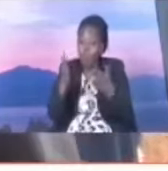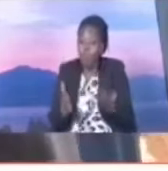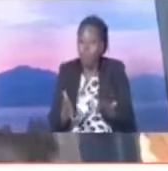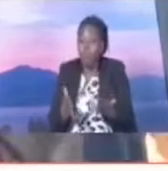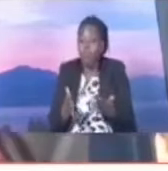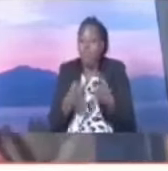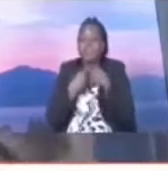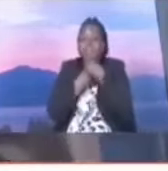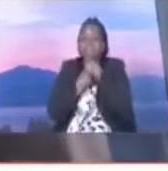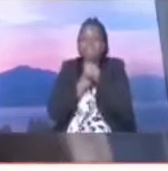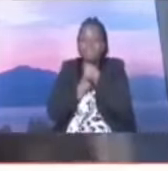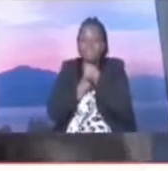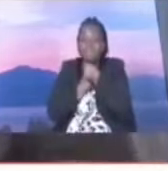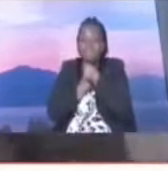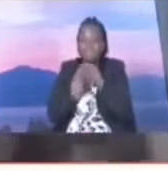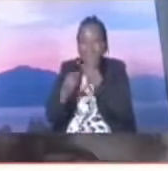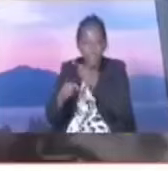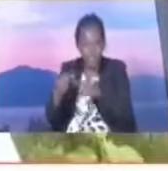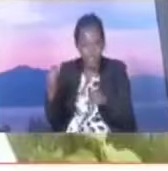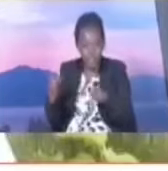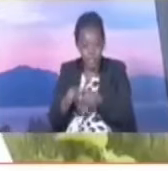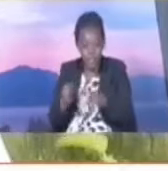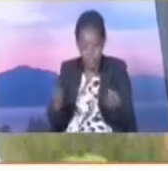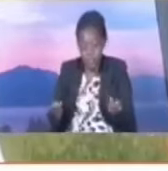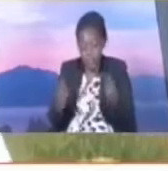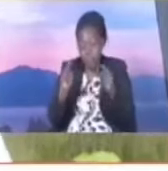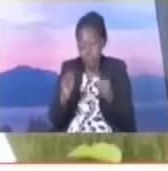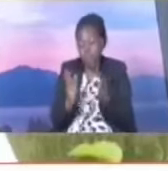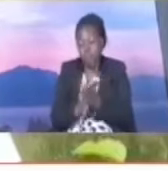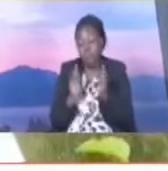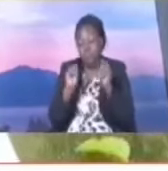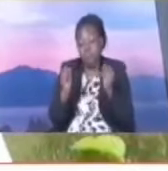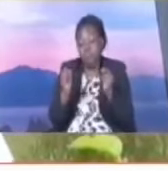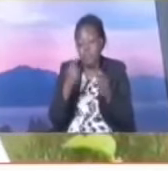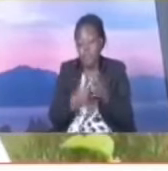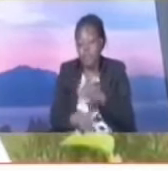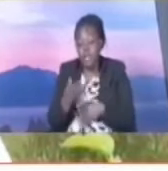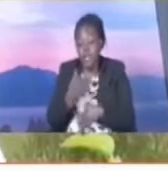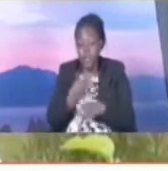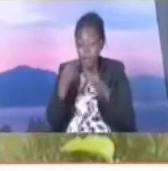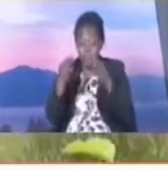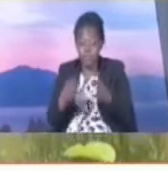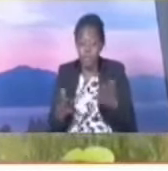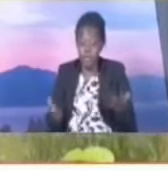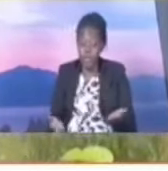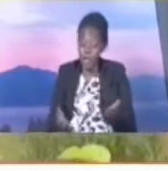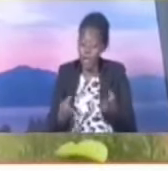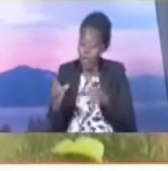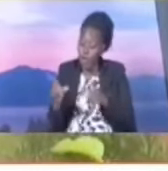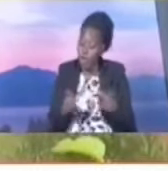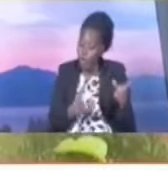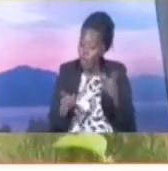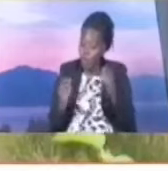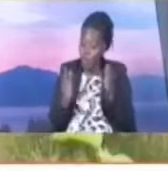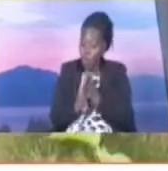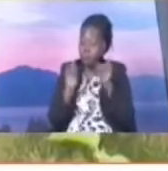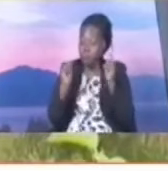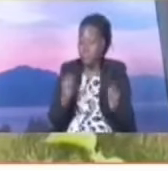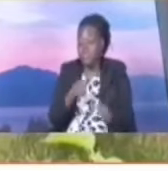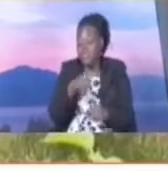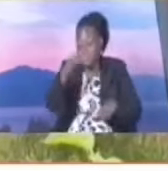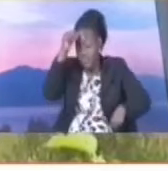okutuga okutugumbula ate nga si basawo. Era njagala kubagamba abalina ebintu bino si basawo ba kinnansi bantu abeekolera emirimu